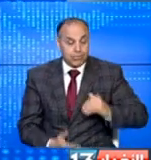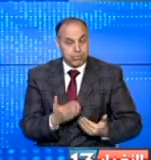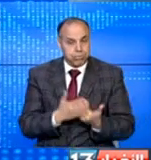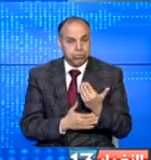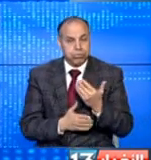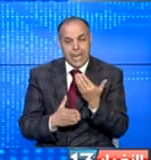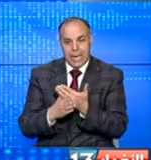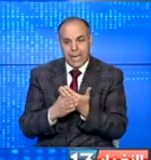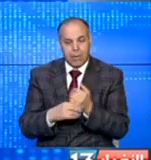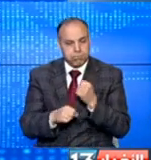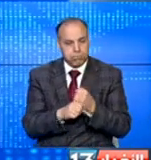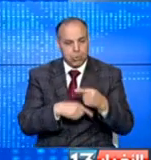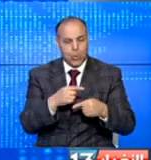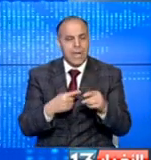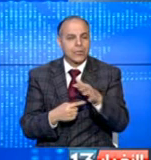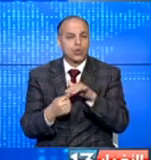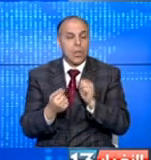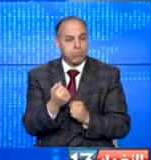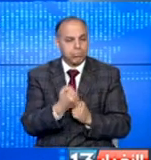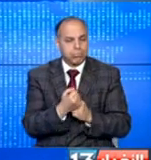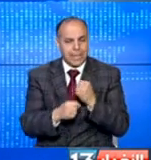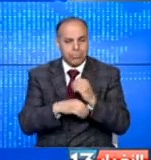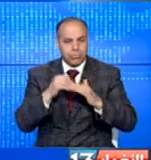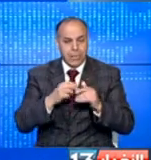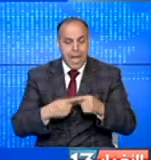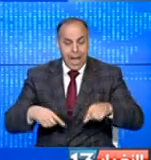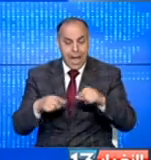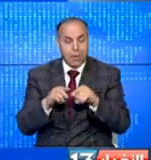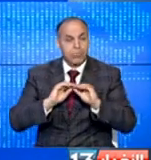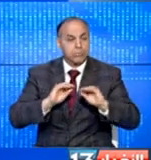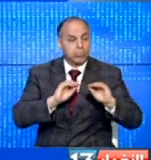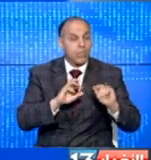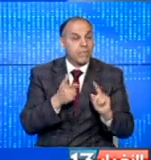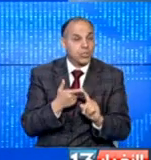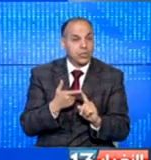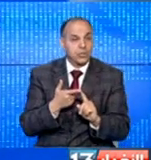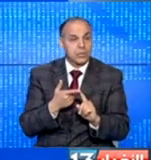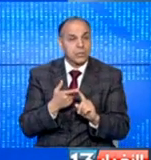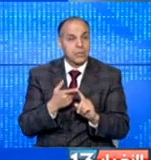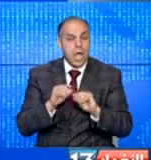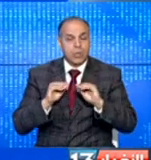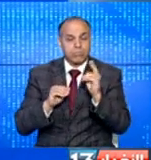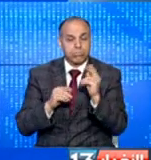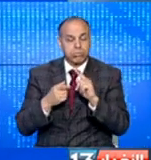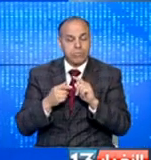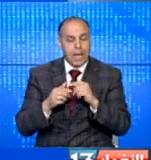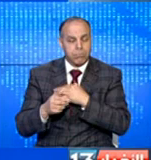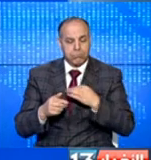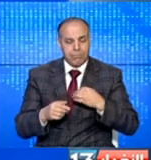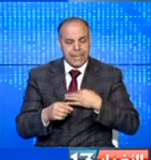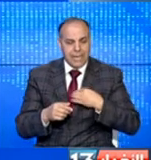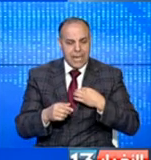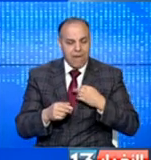تلاميذ يزاول العمل الاجتماعي ويتقنه. انتظمت حلقة تكوينية لأساتذة التربية المدنية